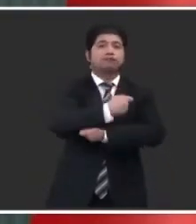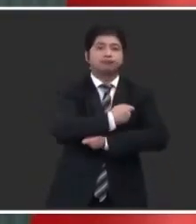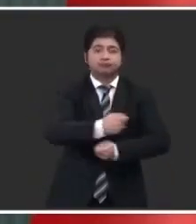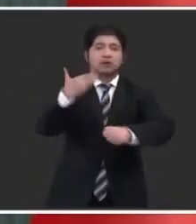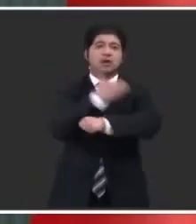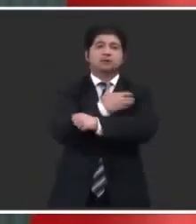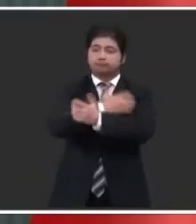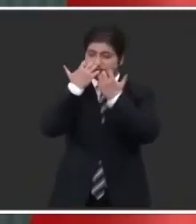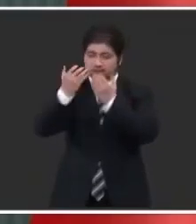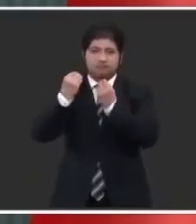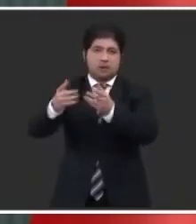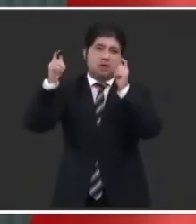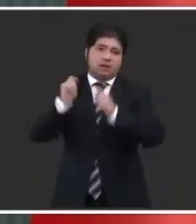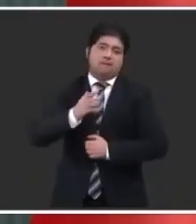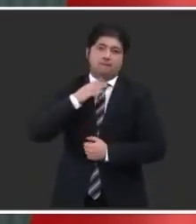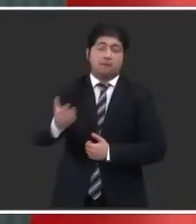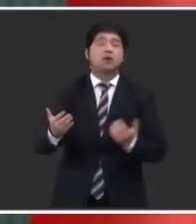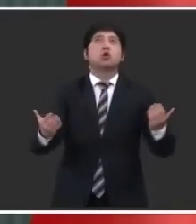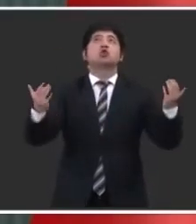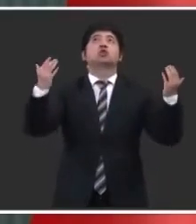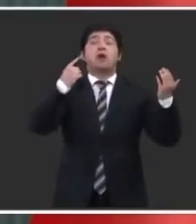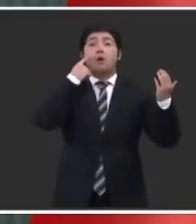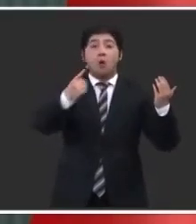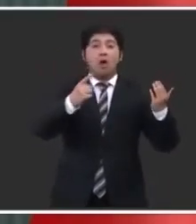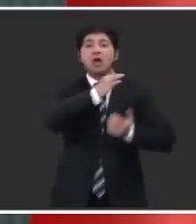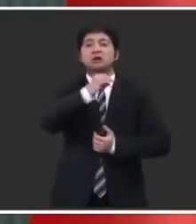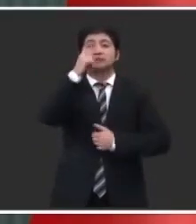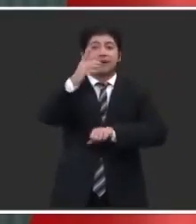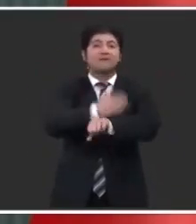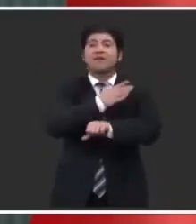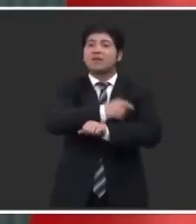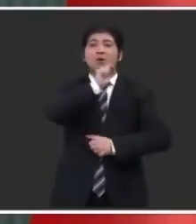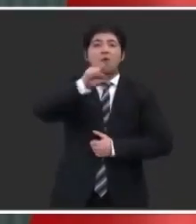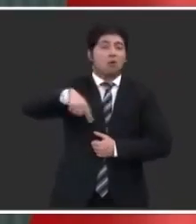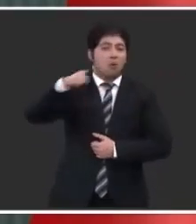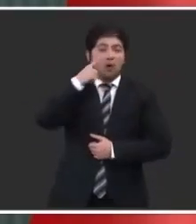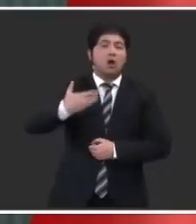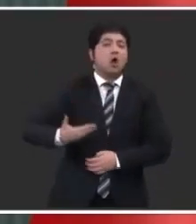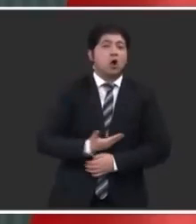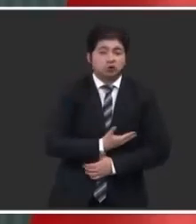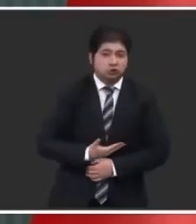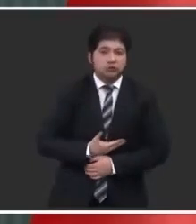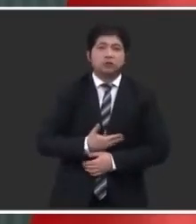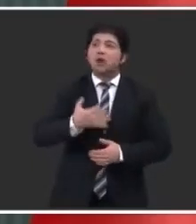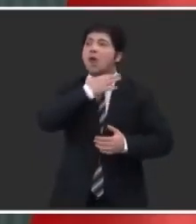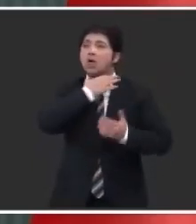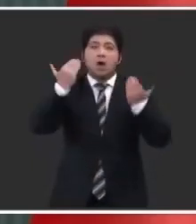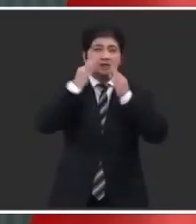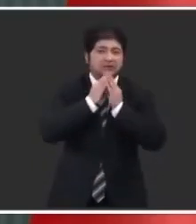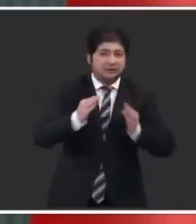sunmuş olduk inşallah hiçbir vatandaşımızı aç açıkta